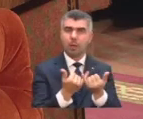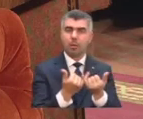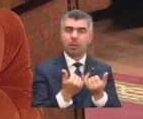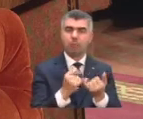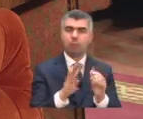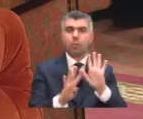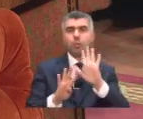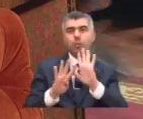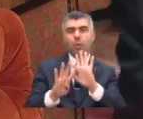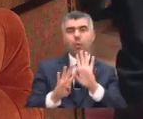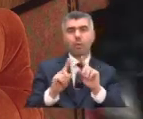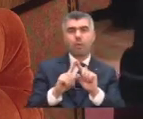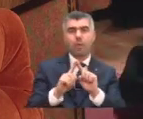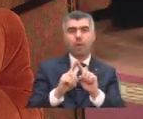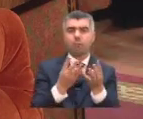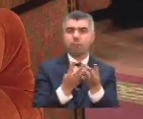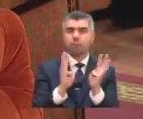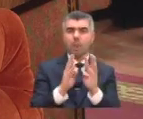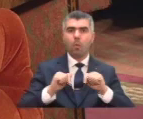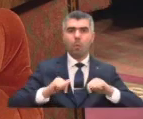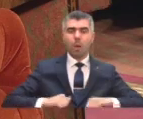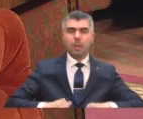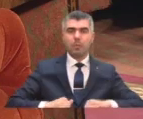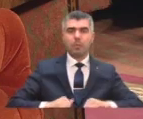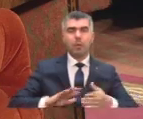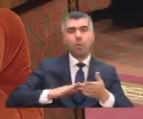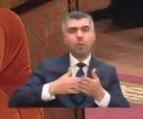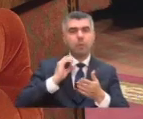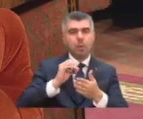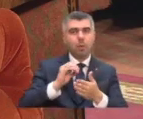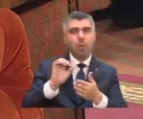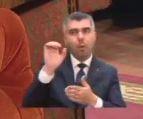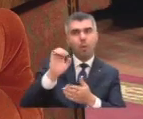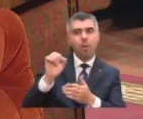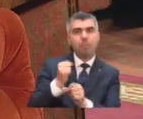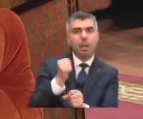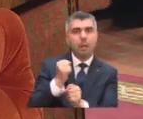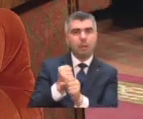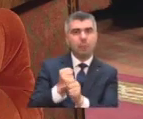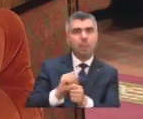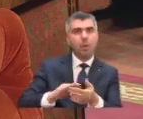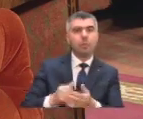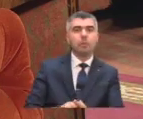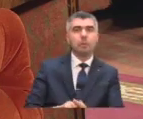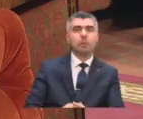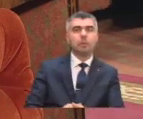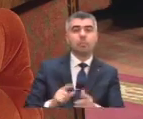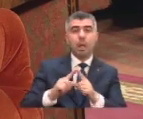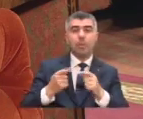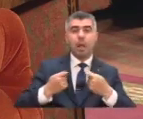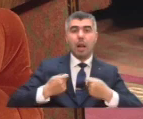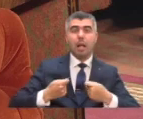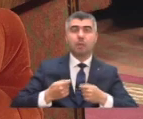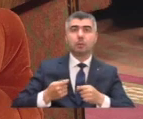التاسع للجنه الوزاريه لشؤون المغاربه المقيم مقيمين في الخارج وشؤون الهجره برئاسه